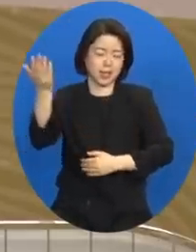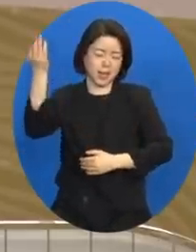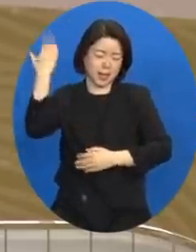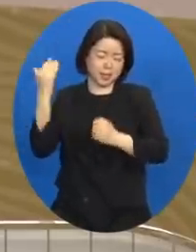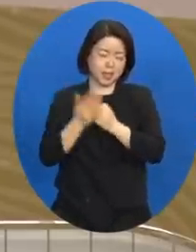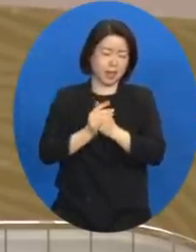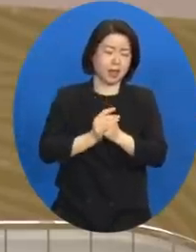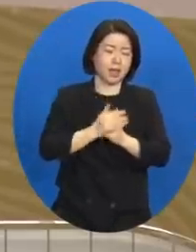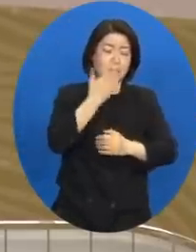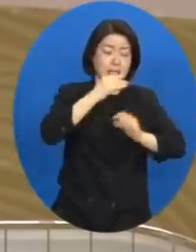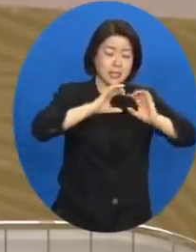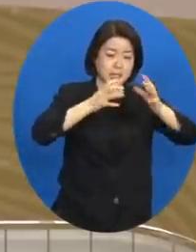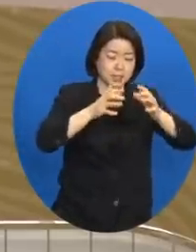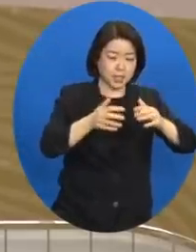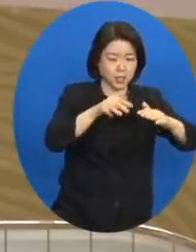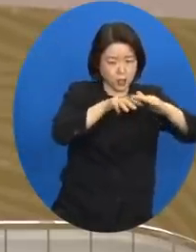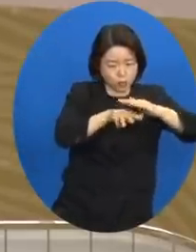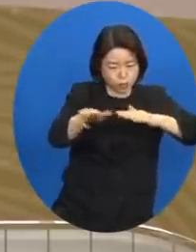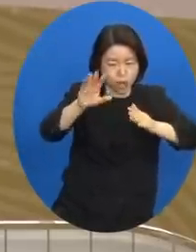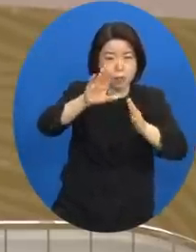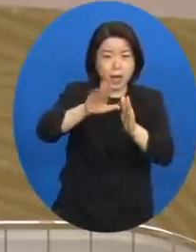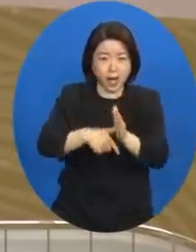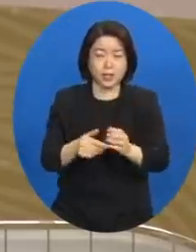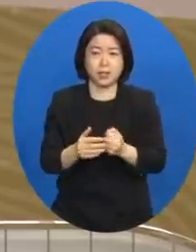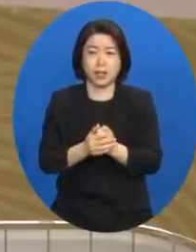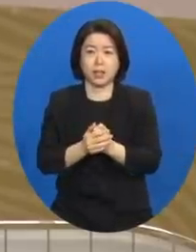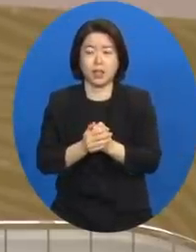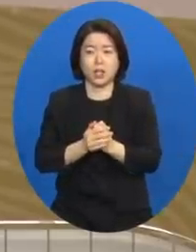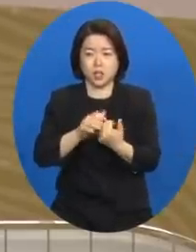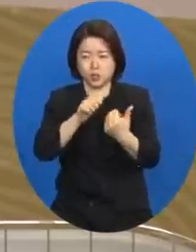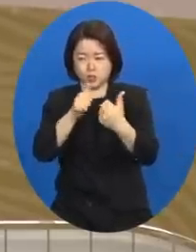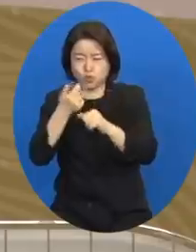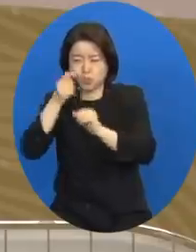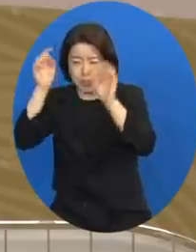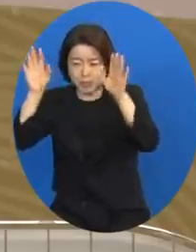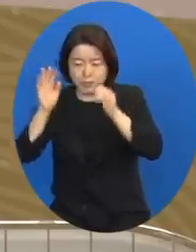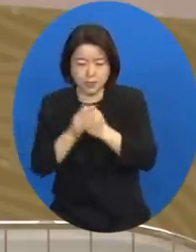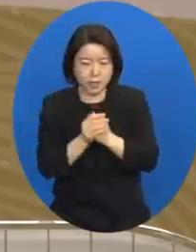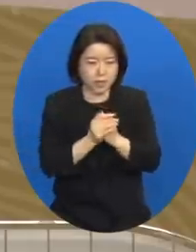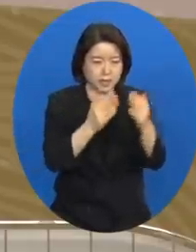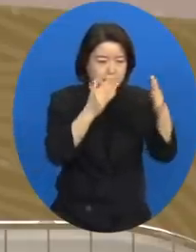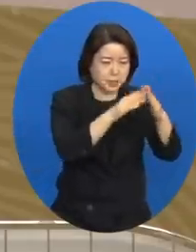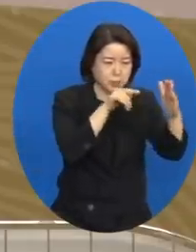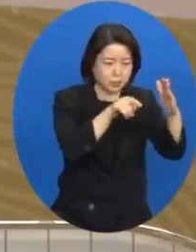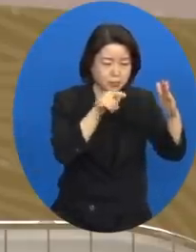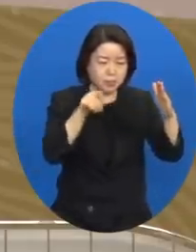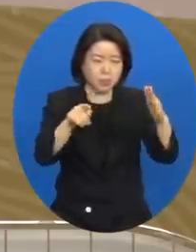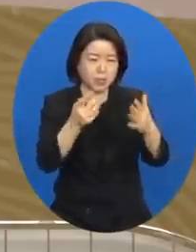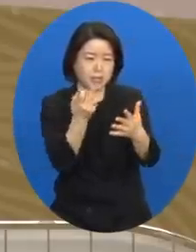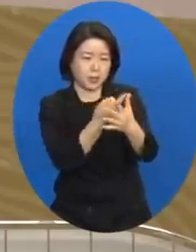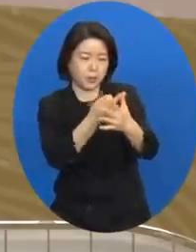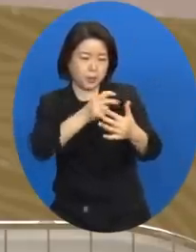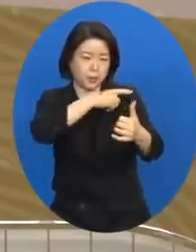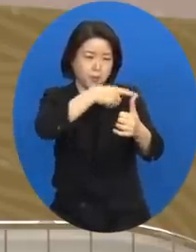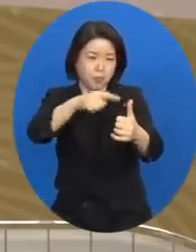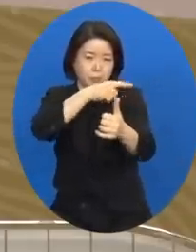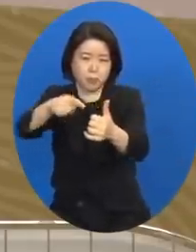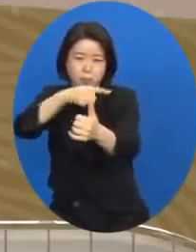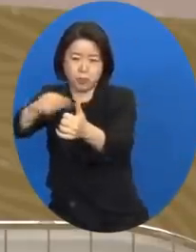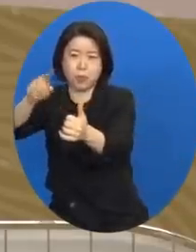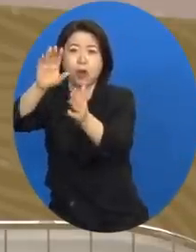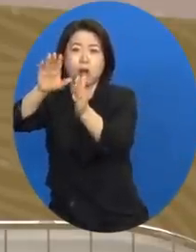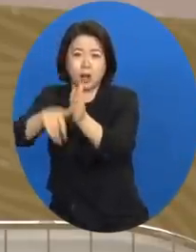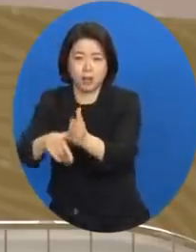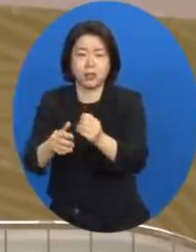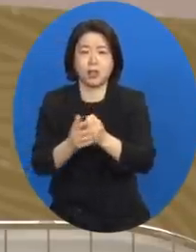때 그때 죽음의 천사가 집집마다 들어가서 모든 장자를 다 죽일 때 그때